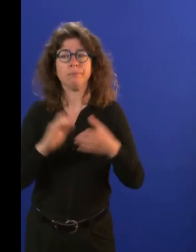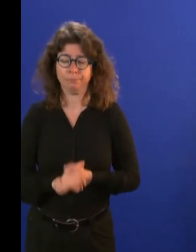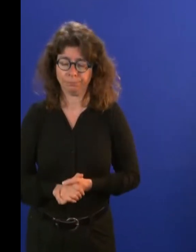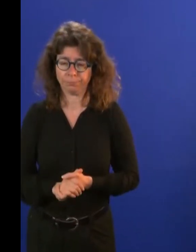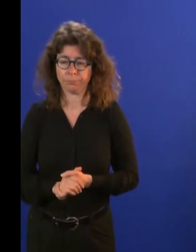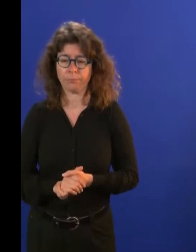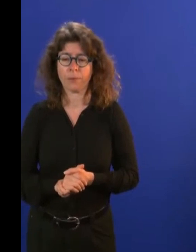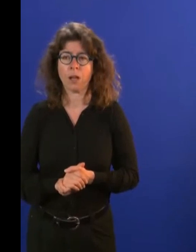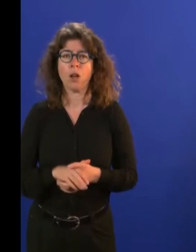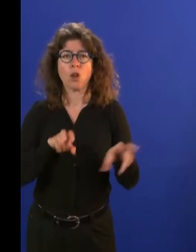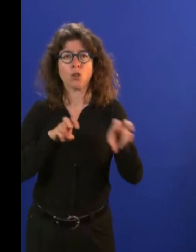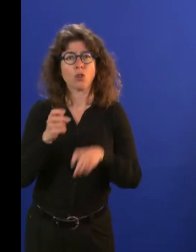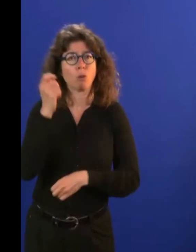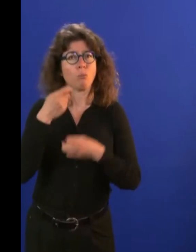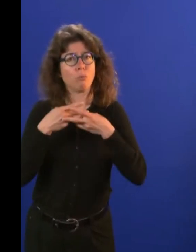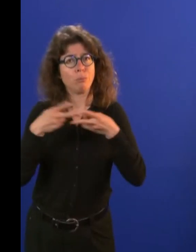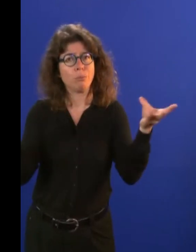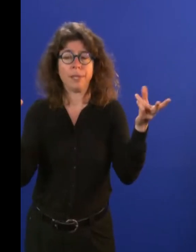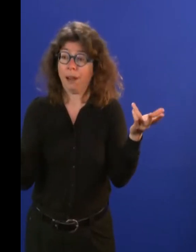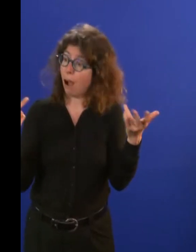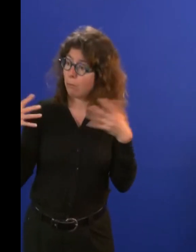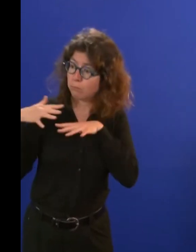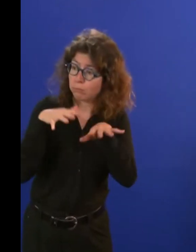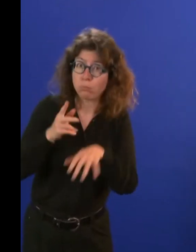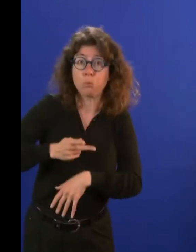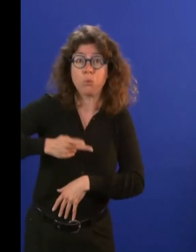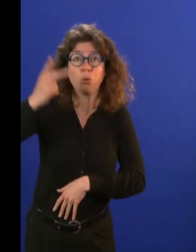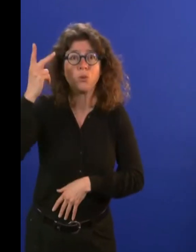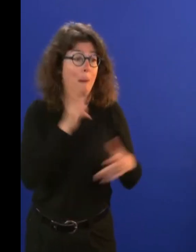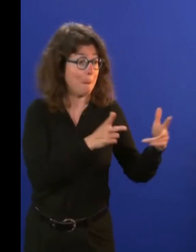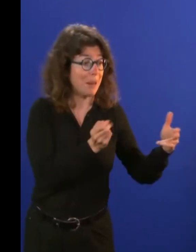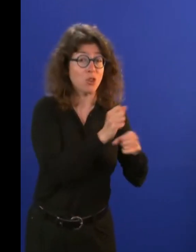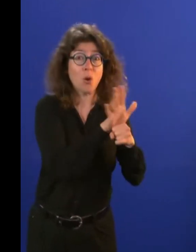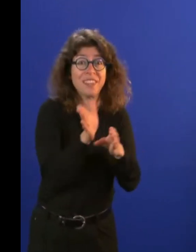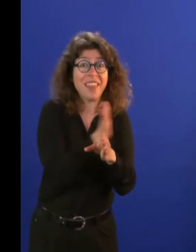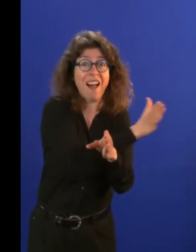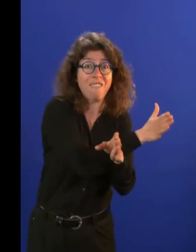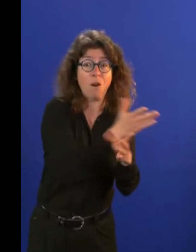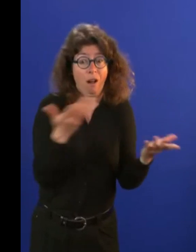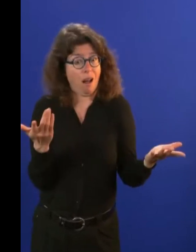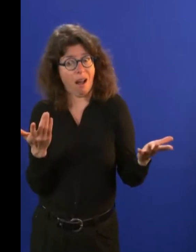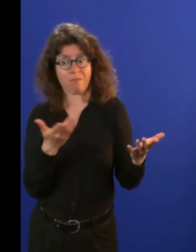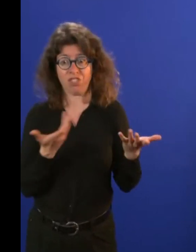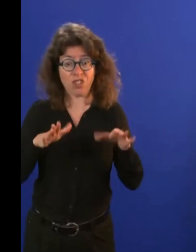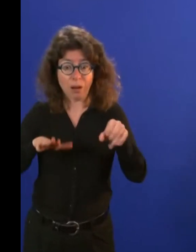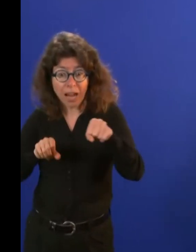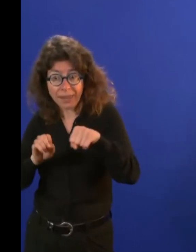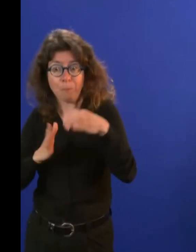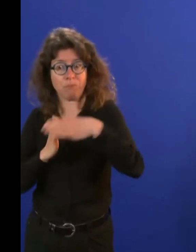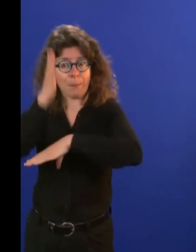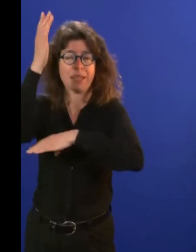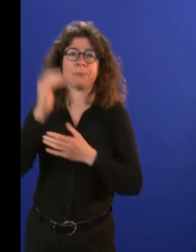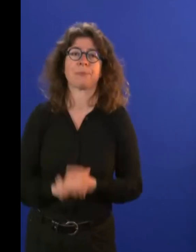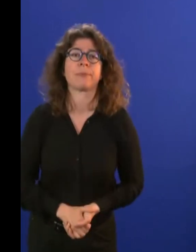métropole retrouvent, voire dépassent, les niveaux de fréquentation d'avant Covid. Au total, 154 millions de voyages ont été